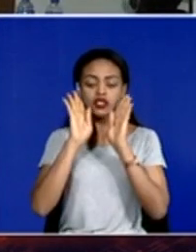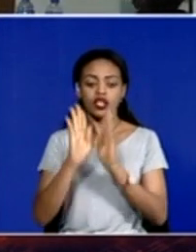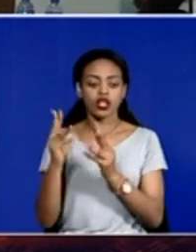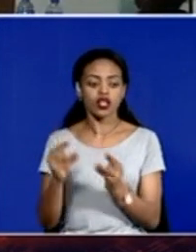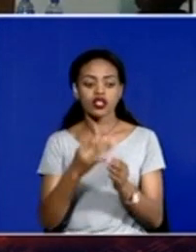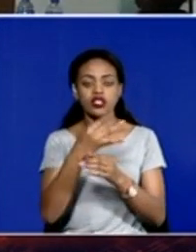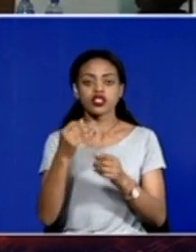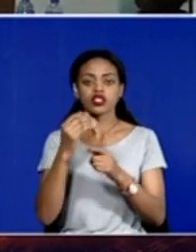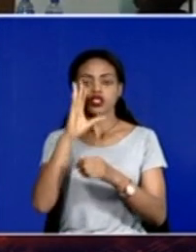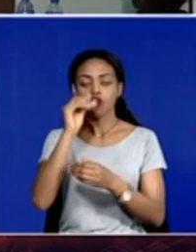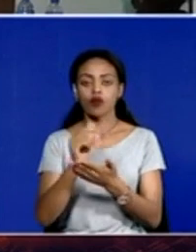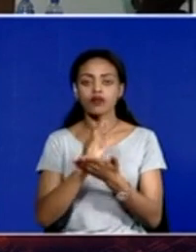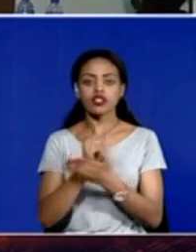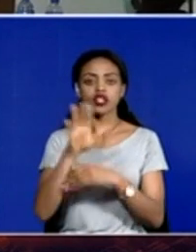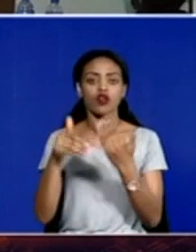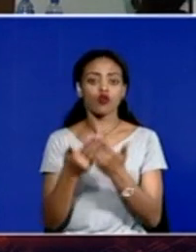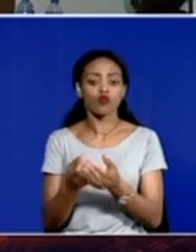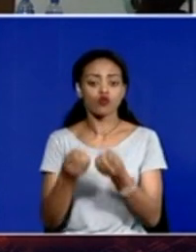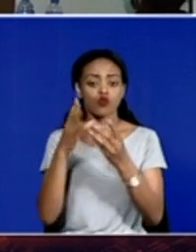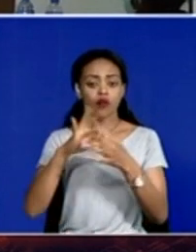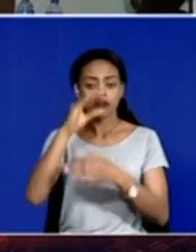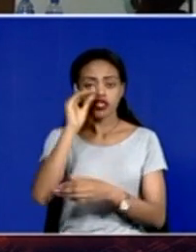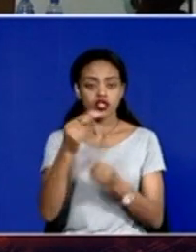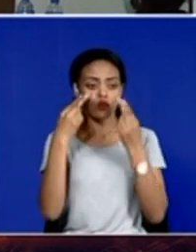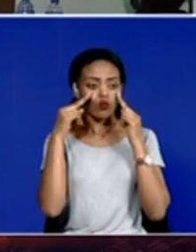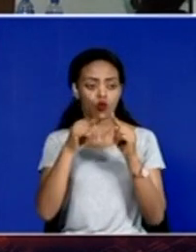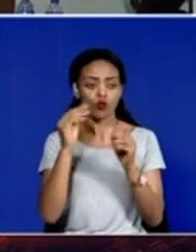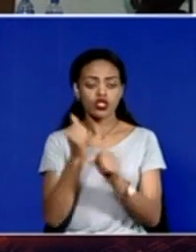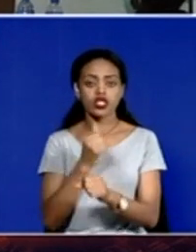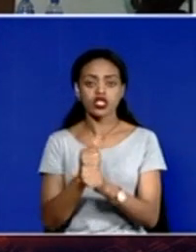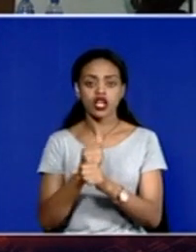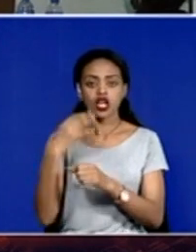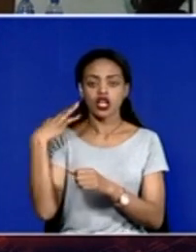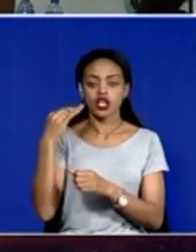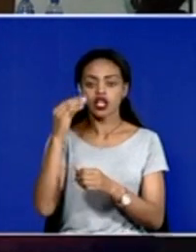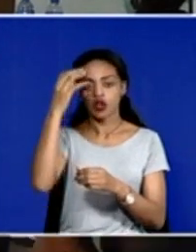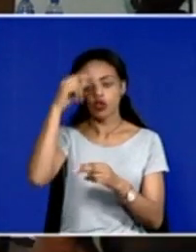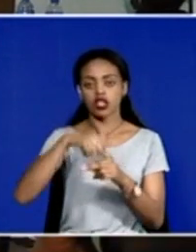ሰናይ ምሕዳር ሰብኣዊ መሰላት ብሓፈሻ ኣብ ብርክ ዝበሉ ማሕበረሰባዊ ተኮር ዝነጥፍ ዘይመንግስታዊ ትካል እዩ።